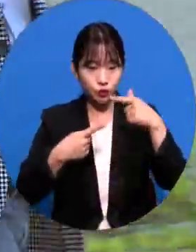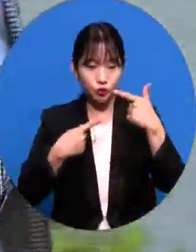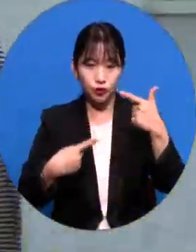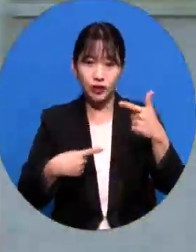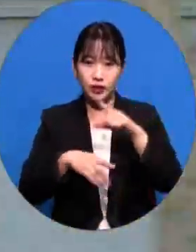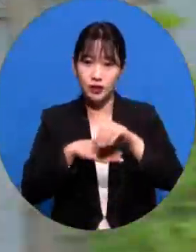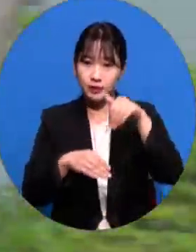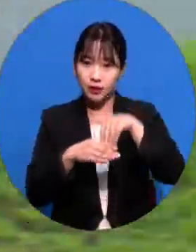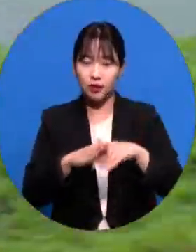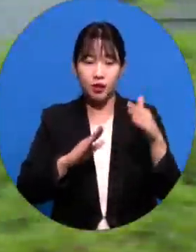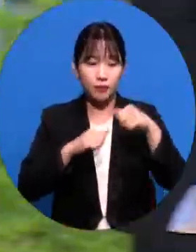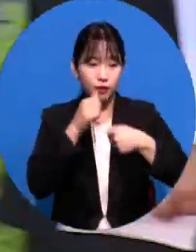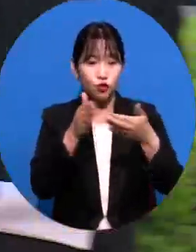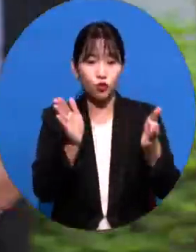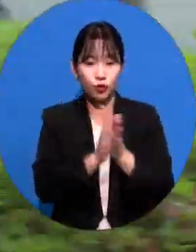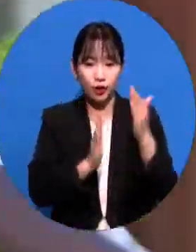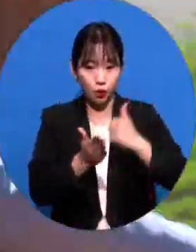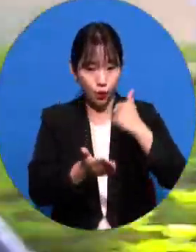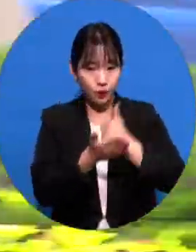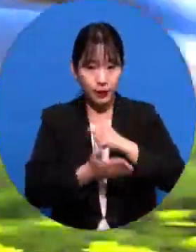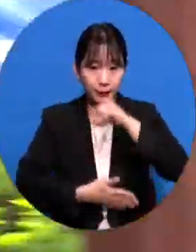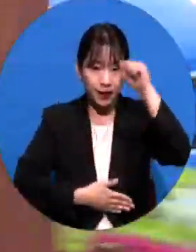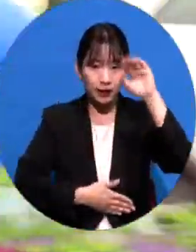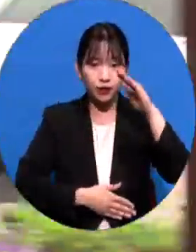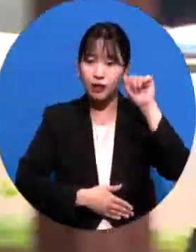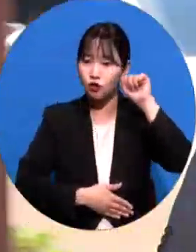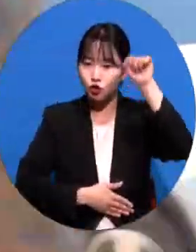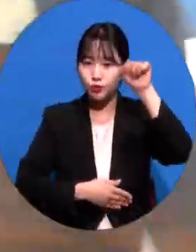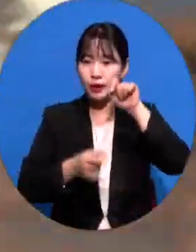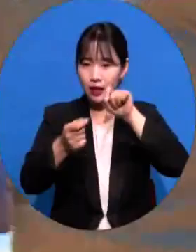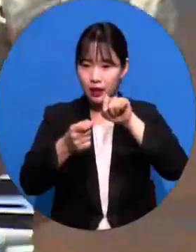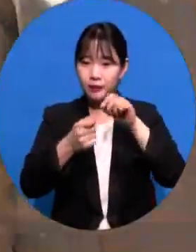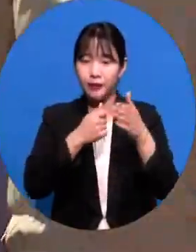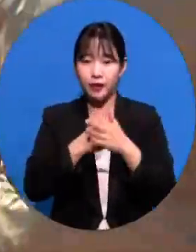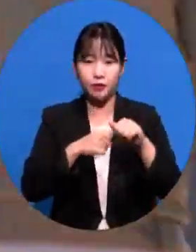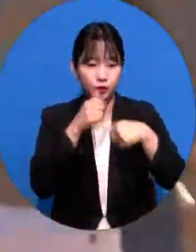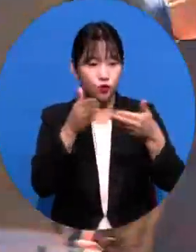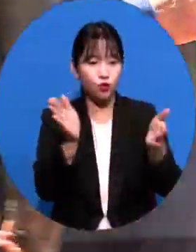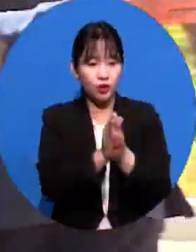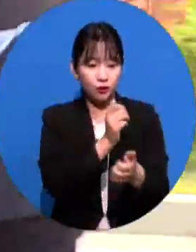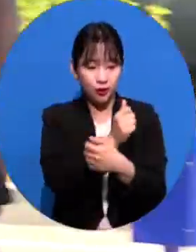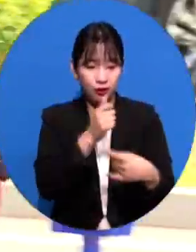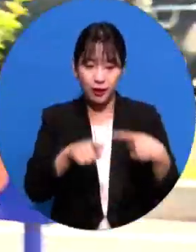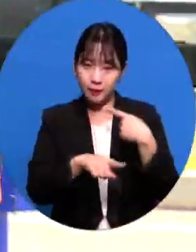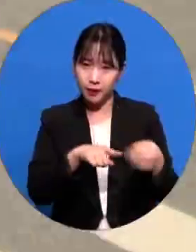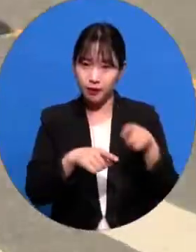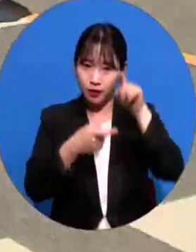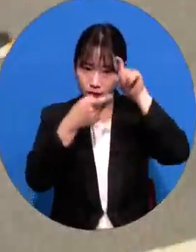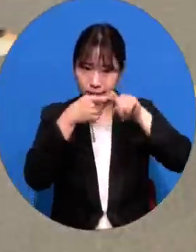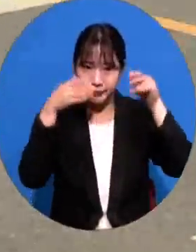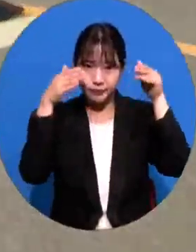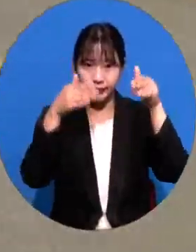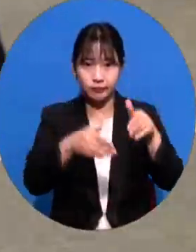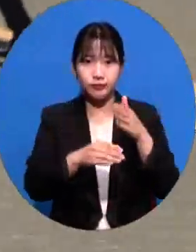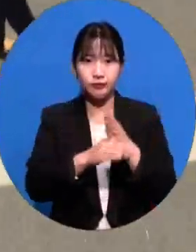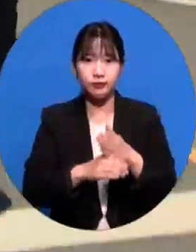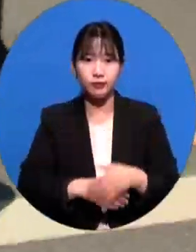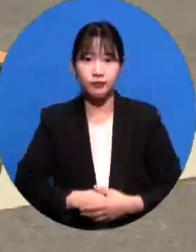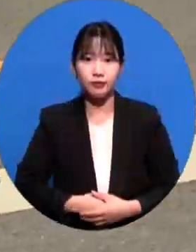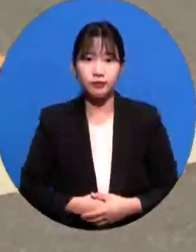더불어 민주당 공천 대로 걱정돼 출마를 앞두고 있는 만큼 민주당 비대위 의 판단에 관심의 쏠리고 있습니다